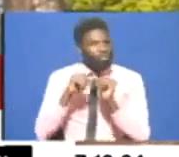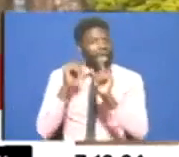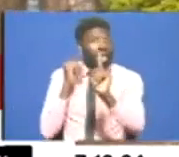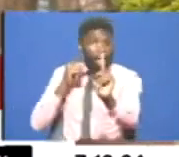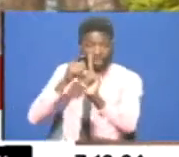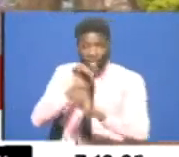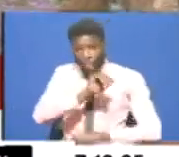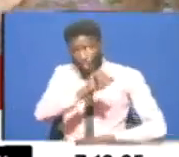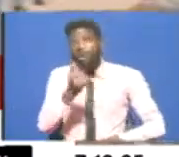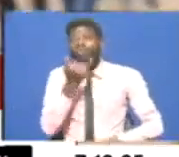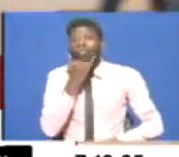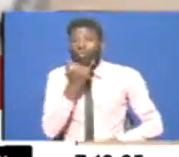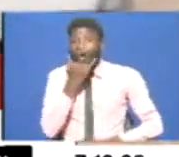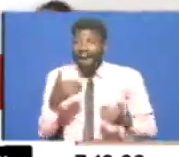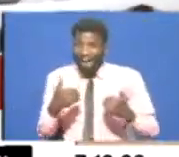na hatia.